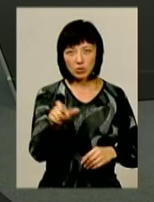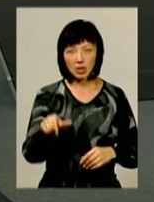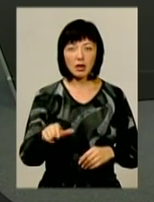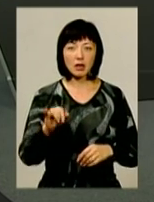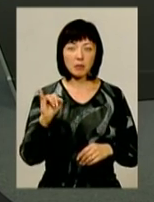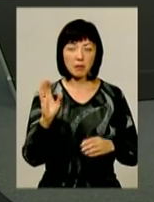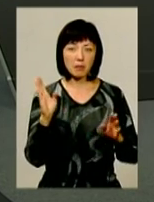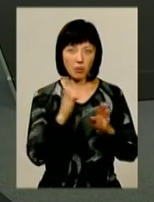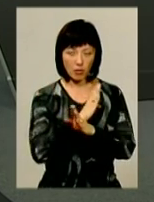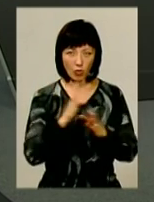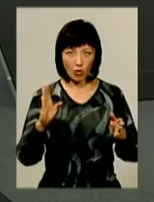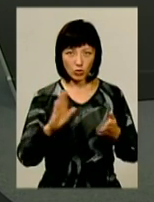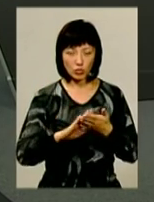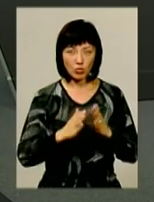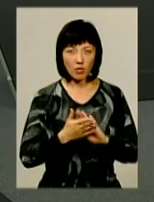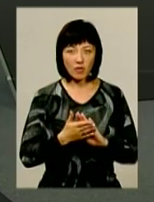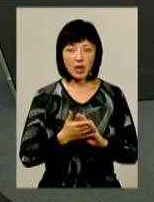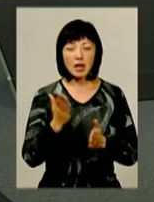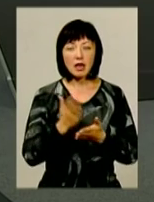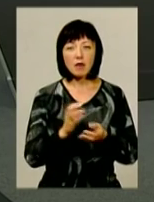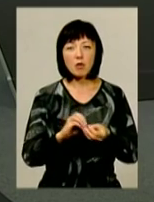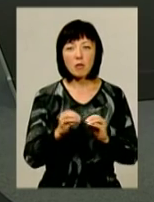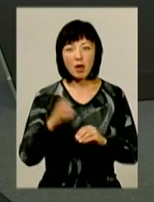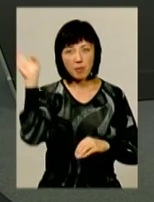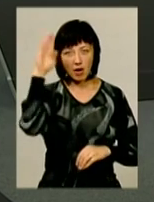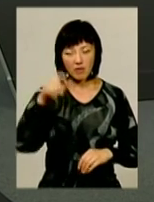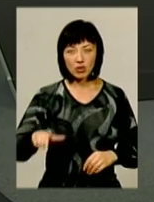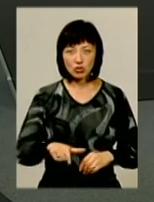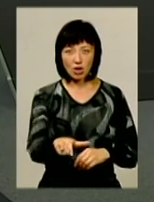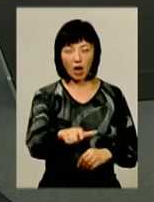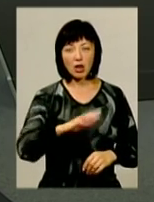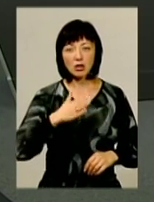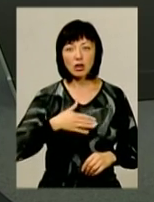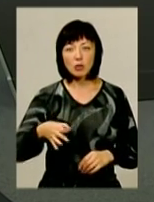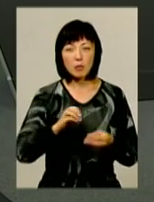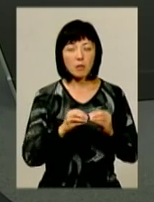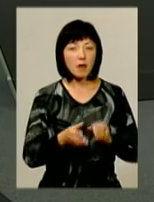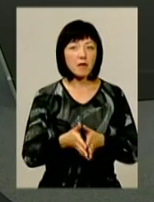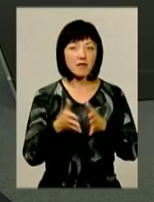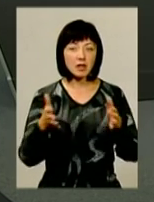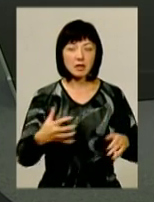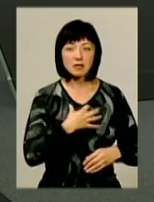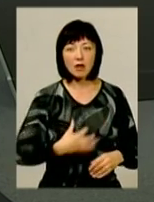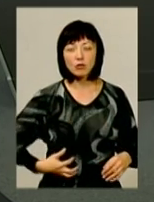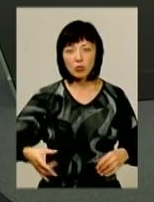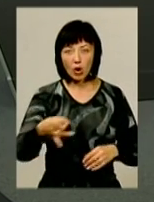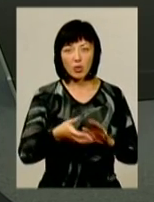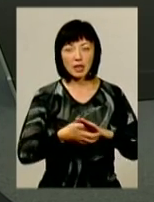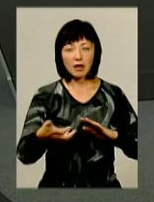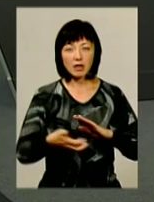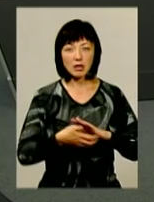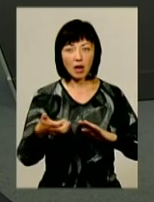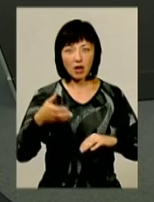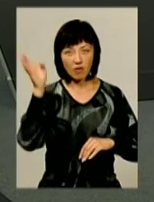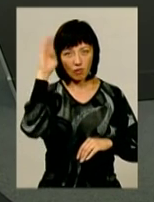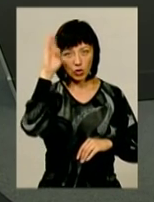умов. Є проблема сьогодні маловоддя в річках нашої області. Проблема дуже велика в Славутському районі. Сьогодні не вистачає